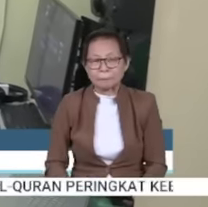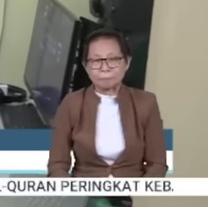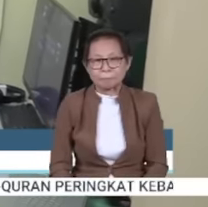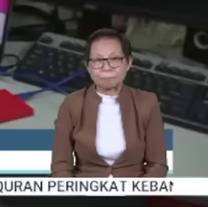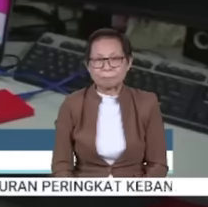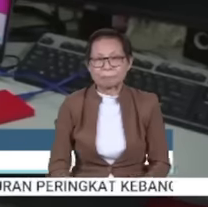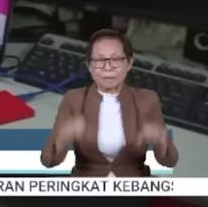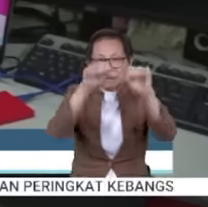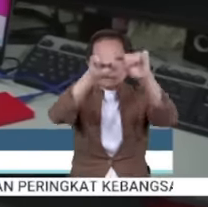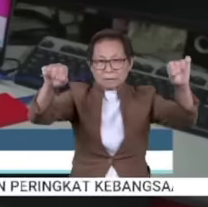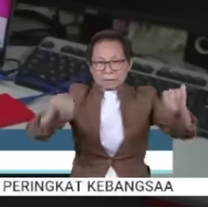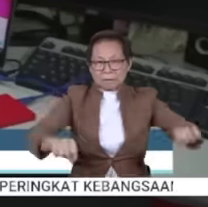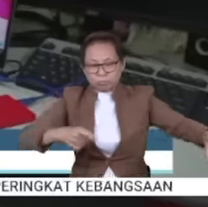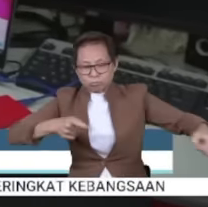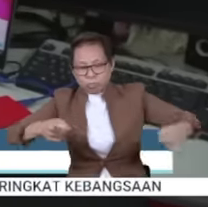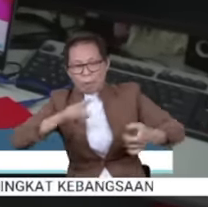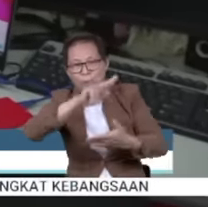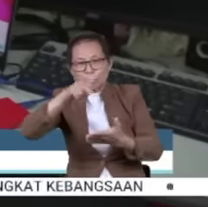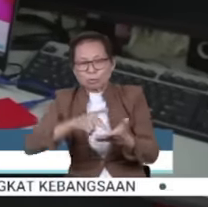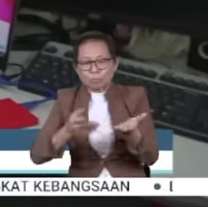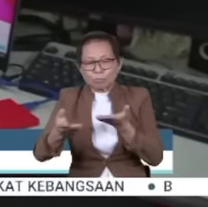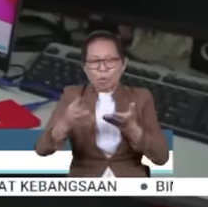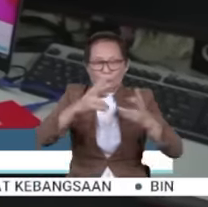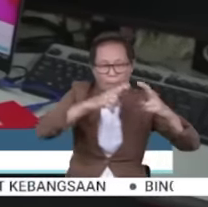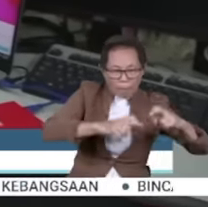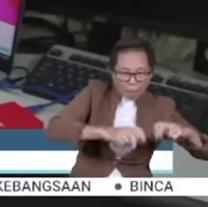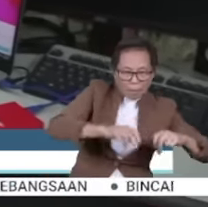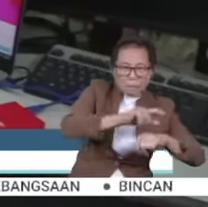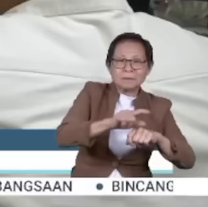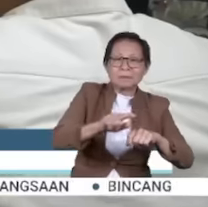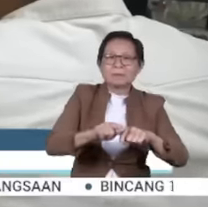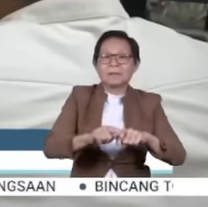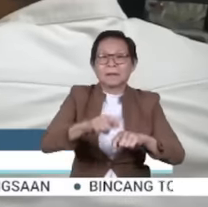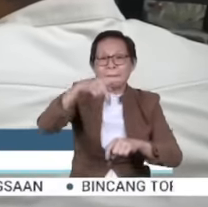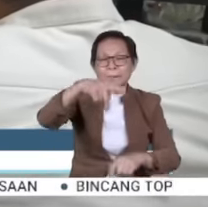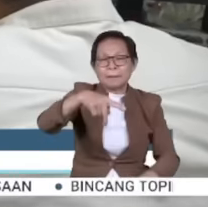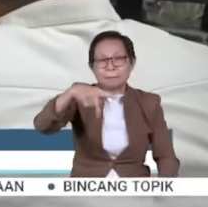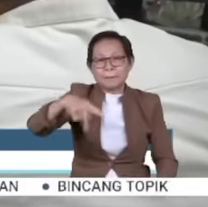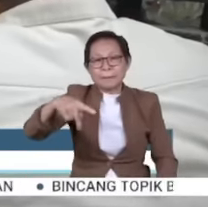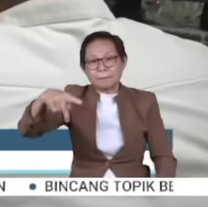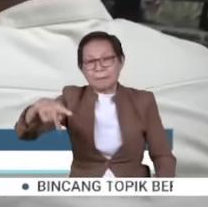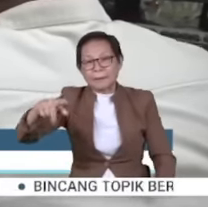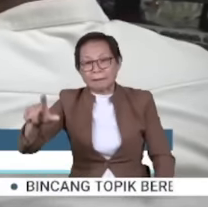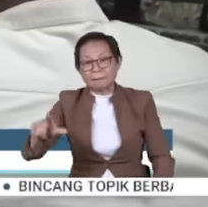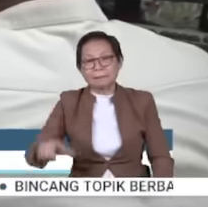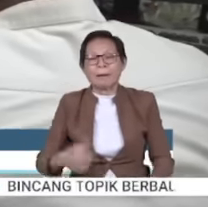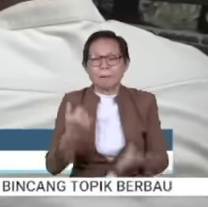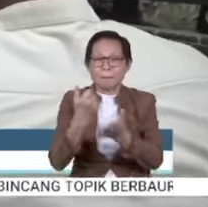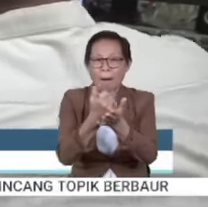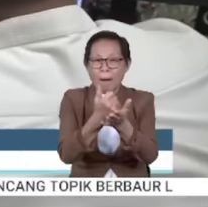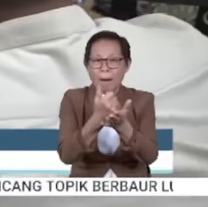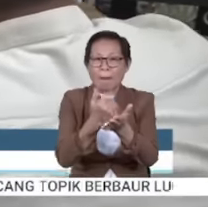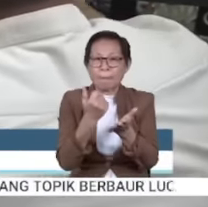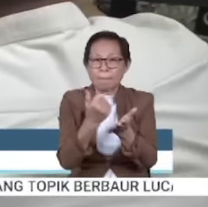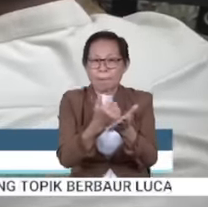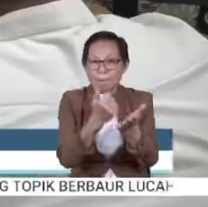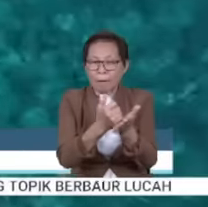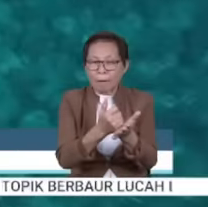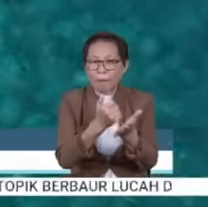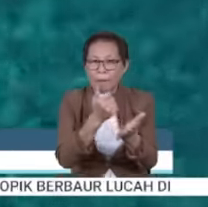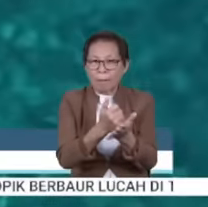ini diuruskan pusat penghimatan pendidikan dan lapangan pppl dengan dibantu penempatan milik